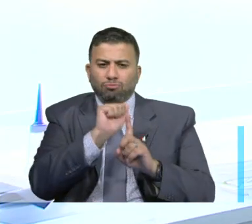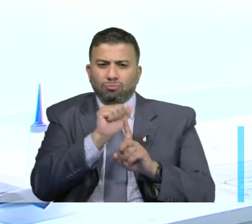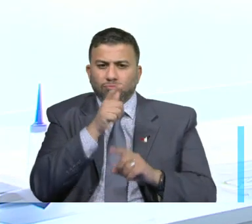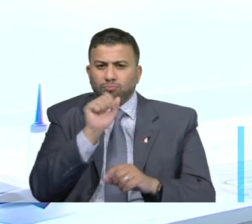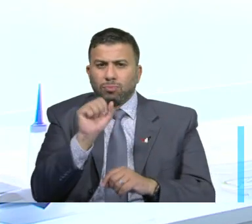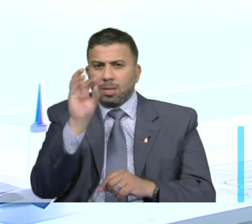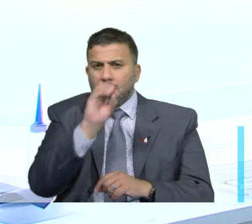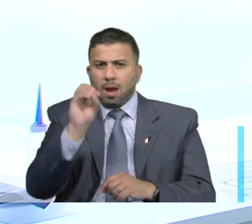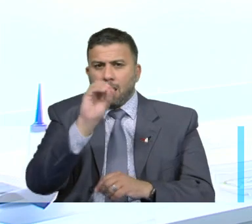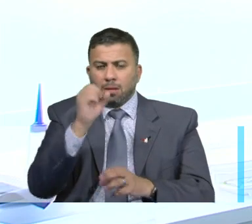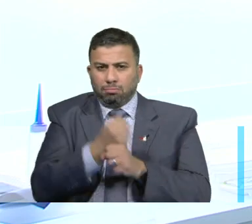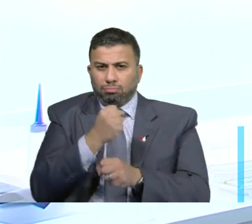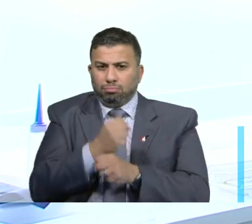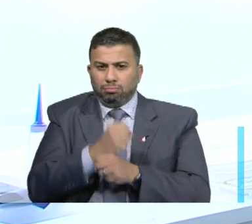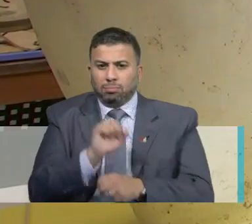يعمل لدى الهيئة